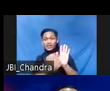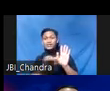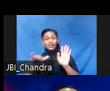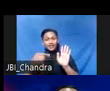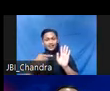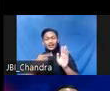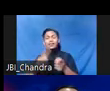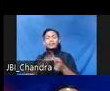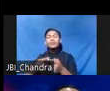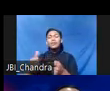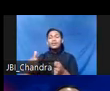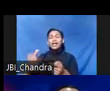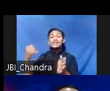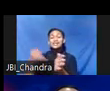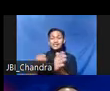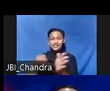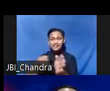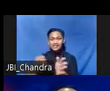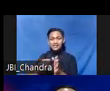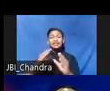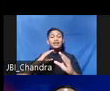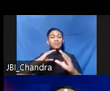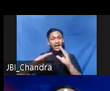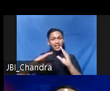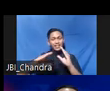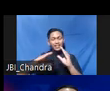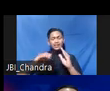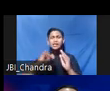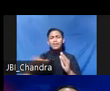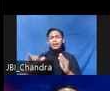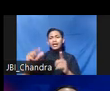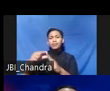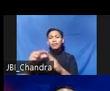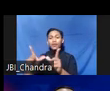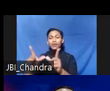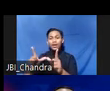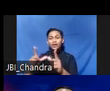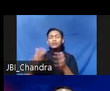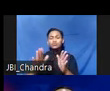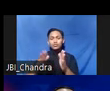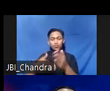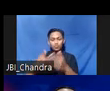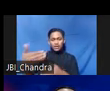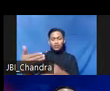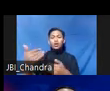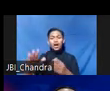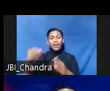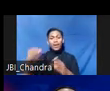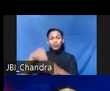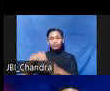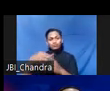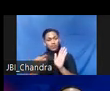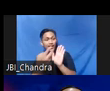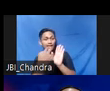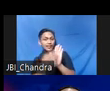mengisikan email yang tadi didaftarkan dan password loginnya tinggal sign in nanti sudah masuk kalau sudah masuk nanti tampilannya seperti ini